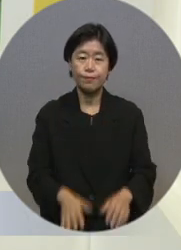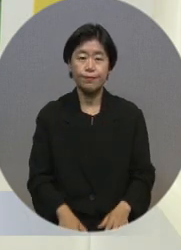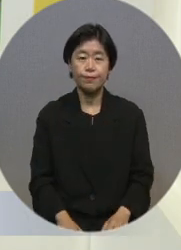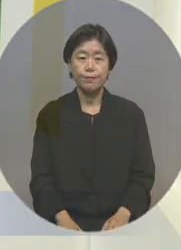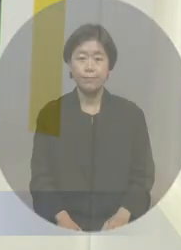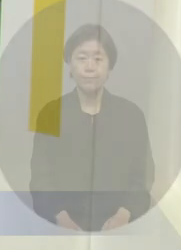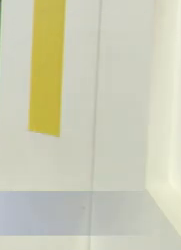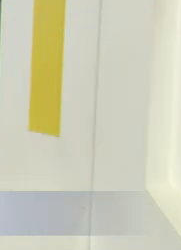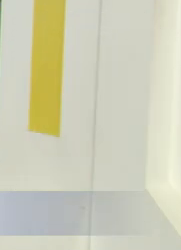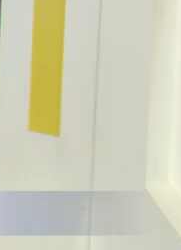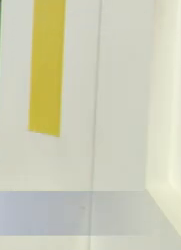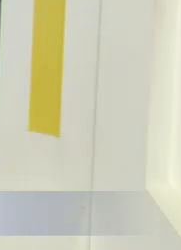있습니다